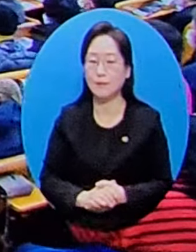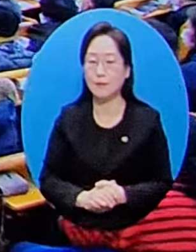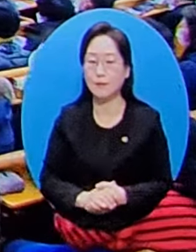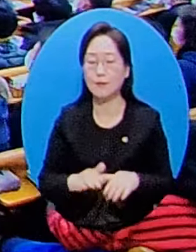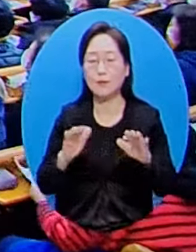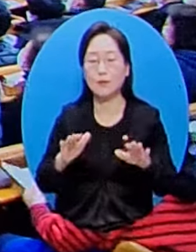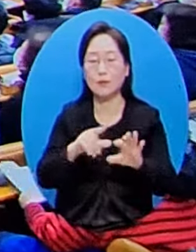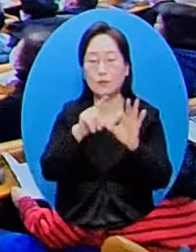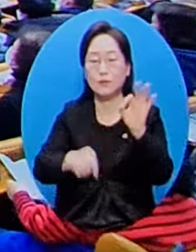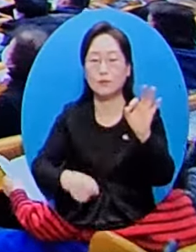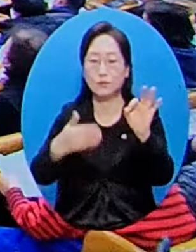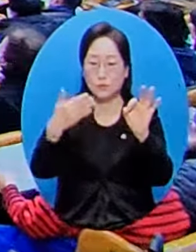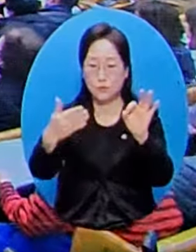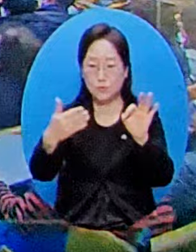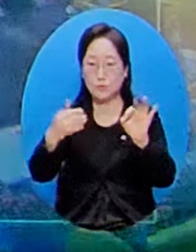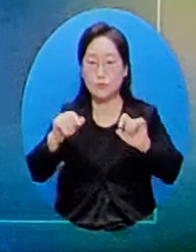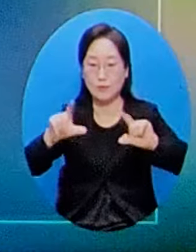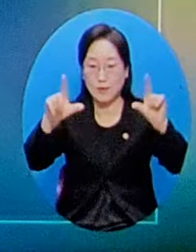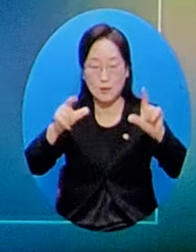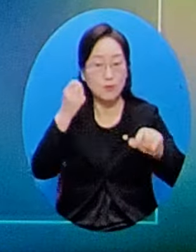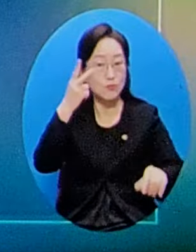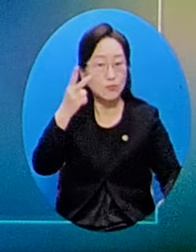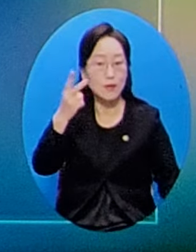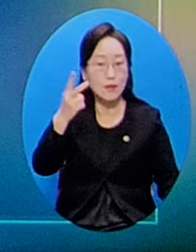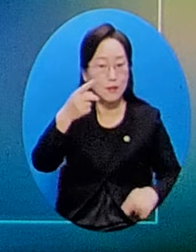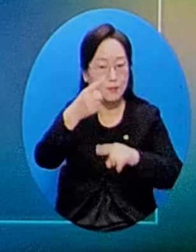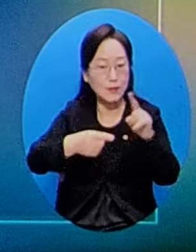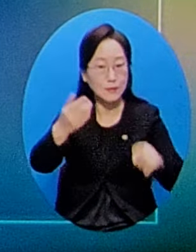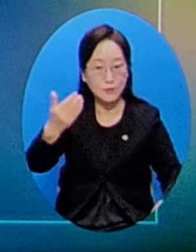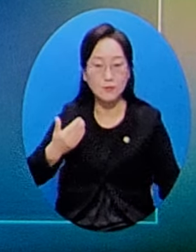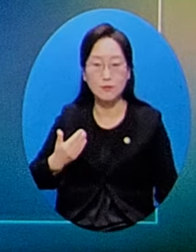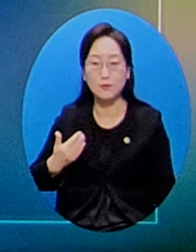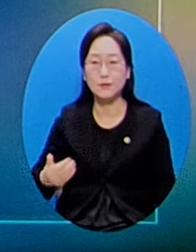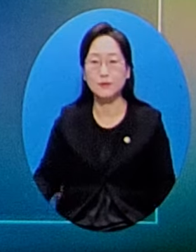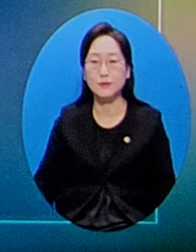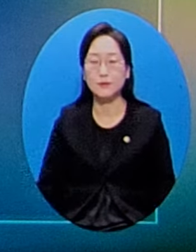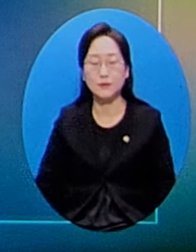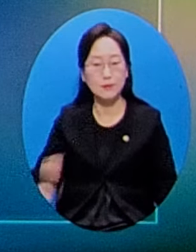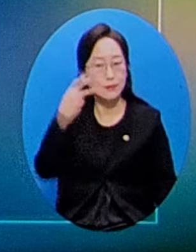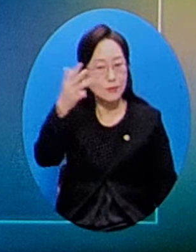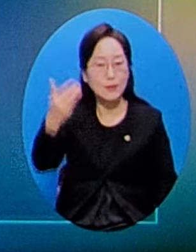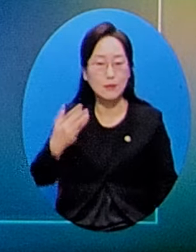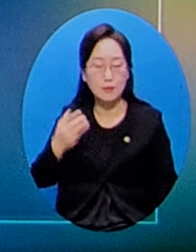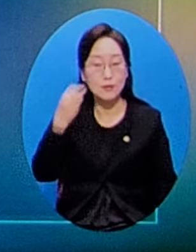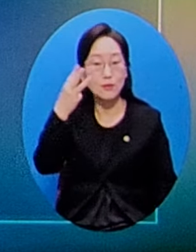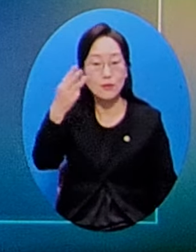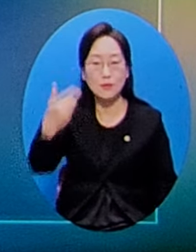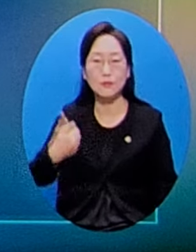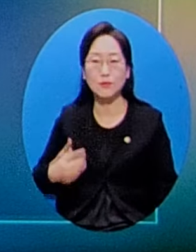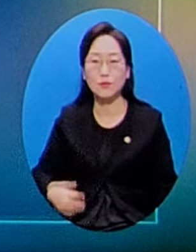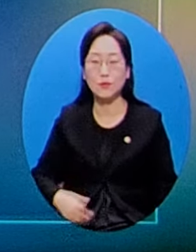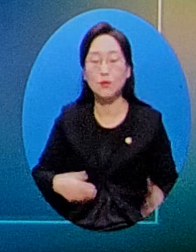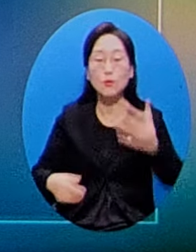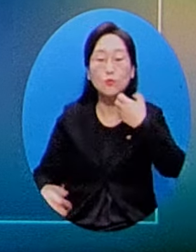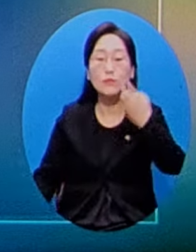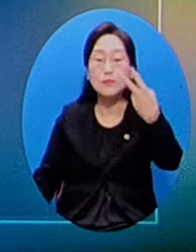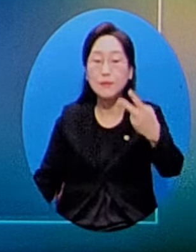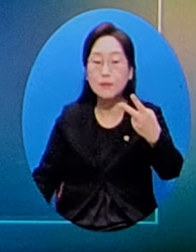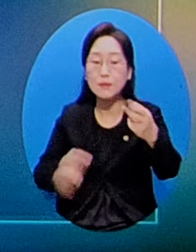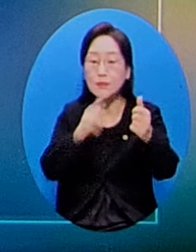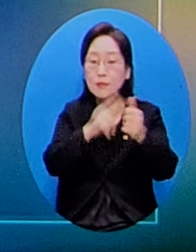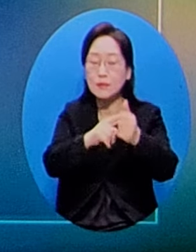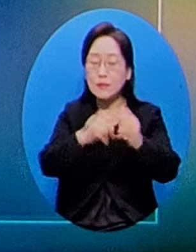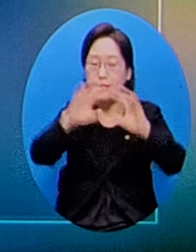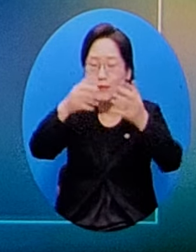올해 10월 9일 날 두 달 전, 두 달 반, 두 달 한 석 달 전이죠. 예. 92세를